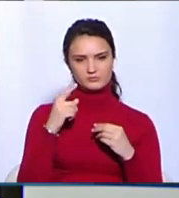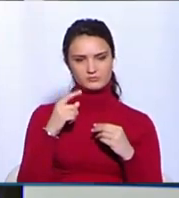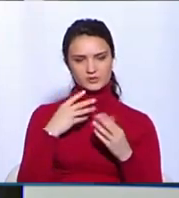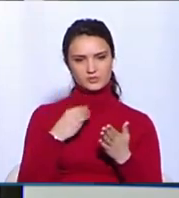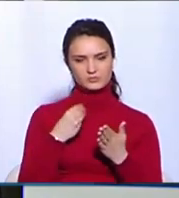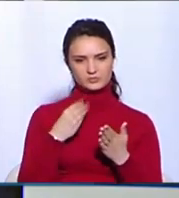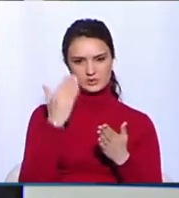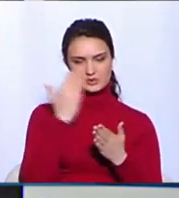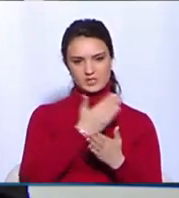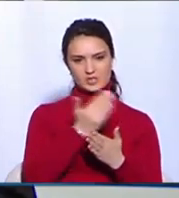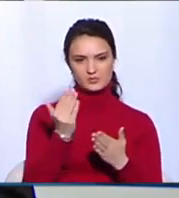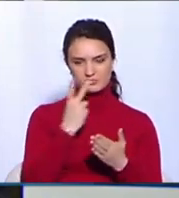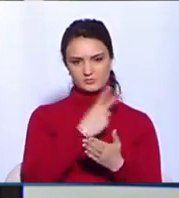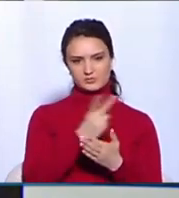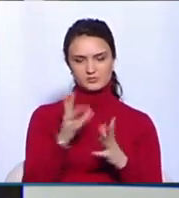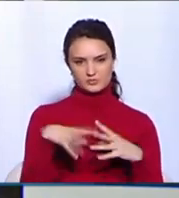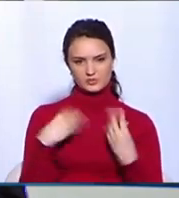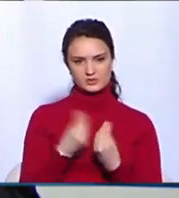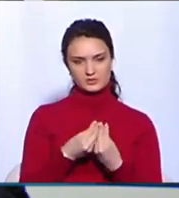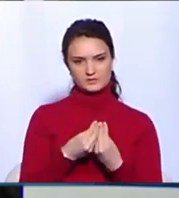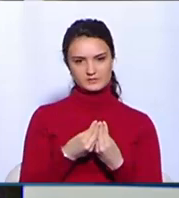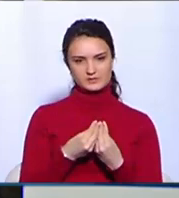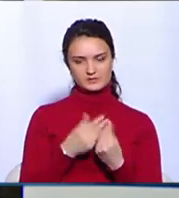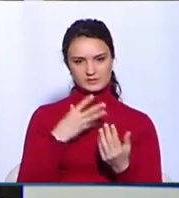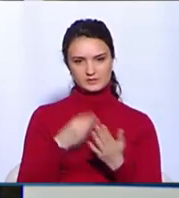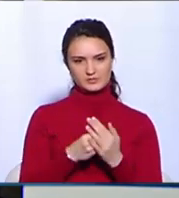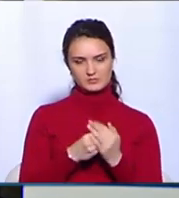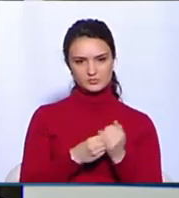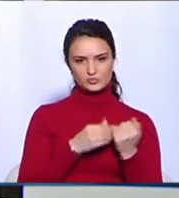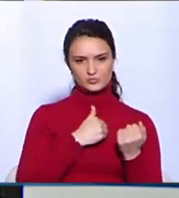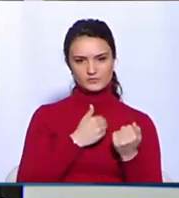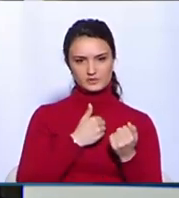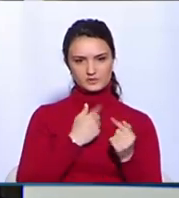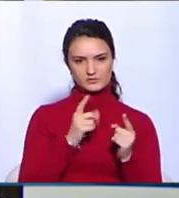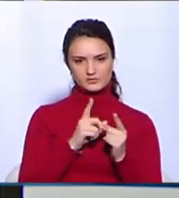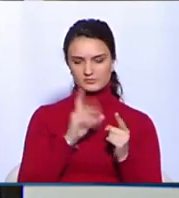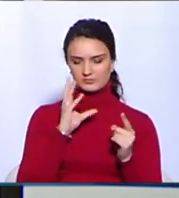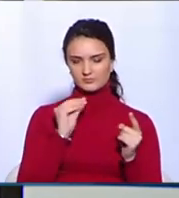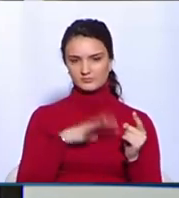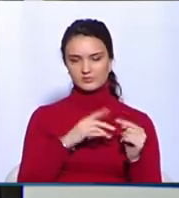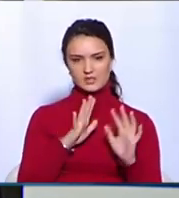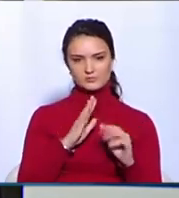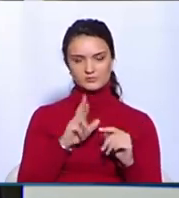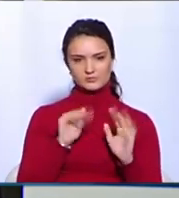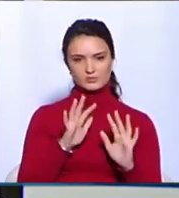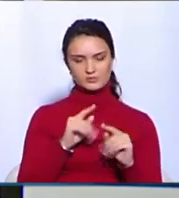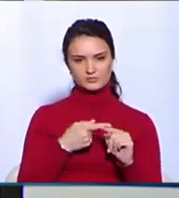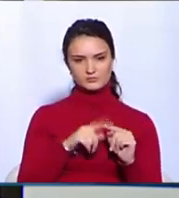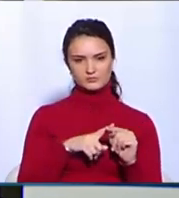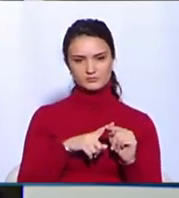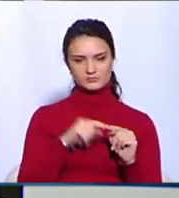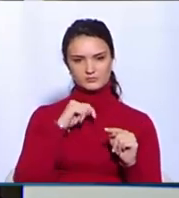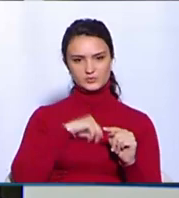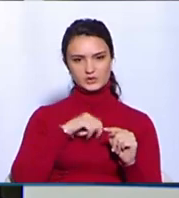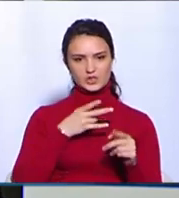უგულებელყოფს საზოგადოების, ოჯახის, საკუთარ სურვილებსაც კი უგულებელყოფს და არის მხოლოდ